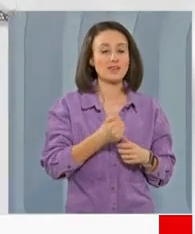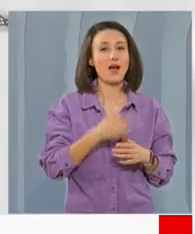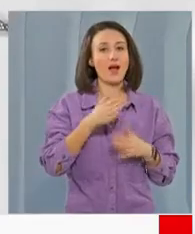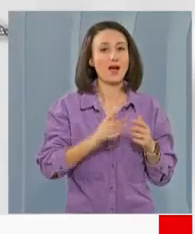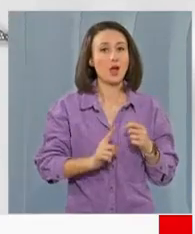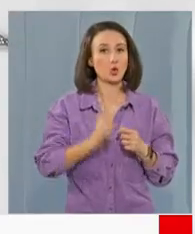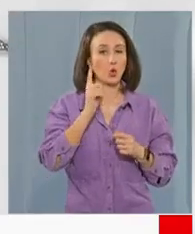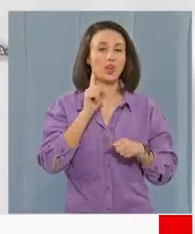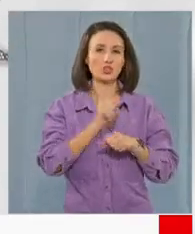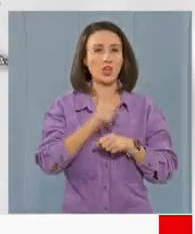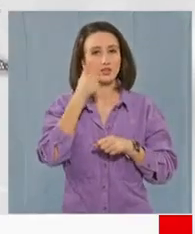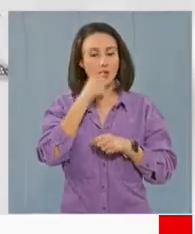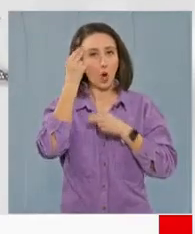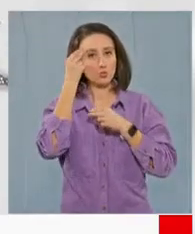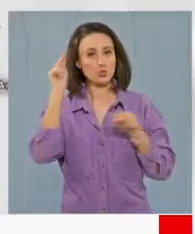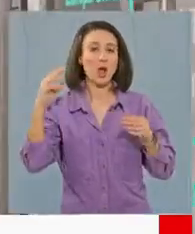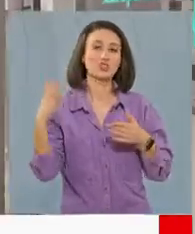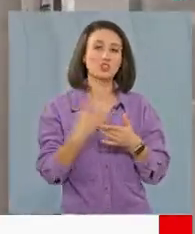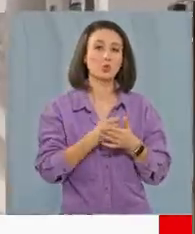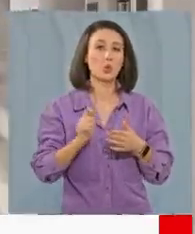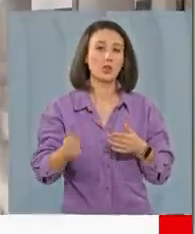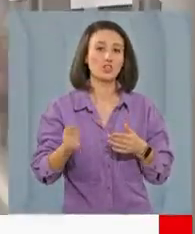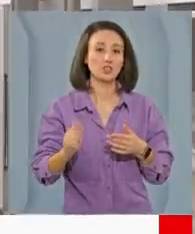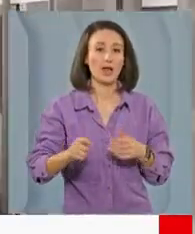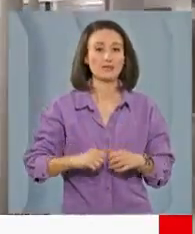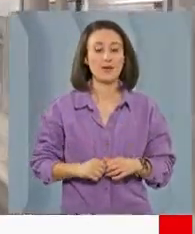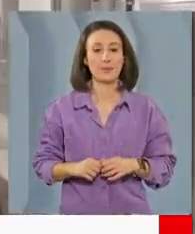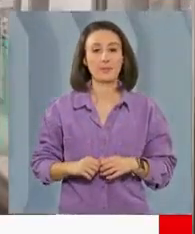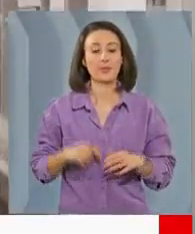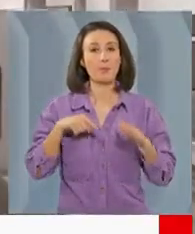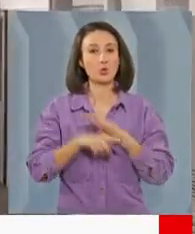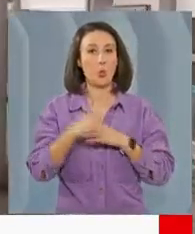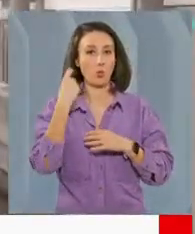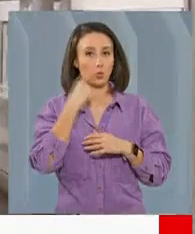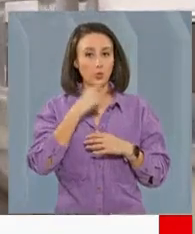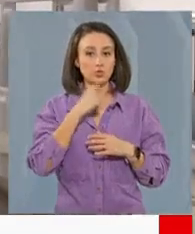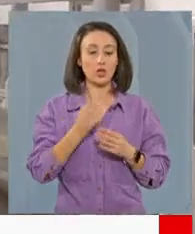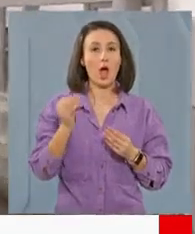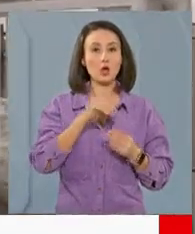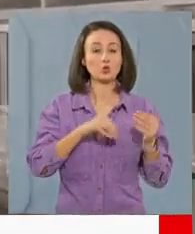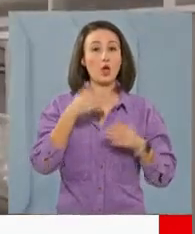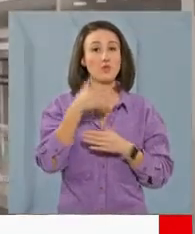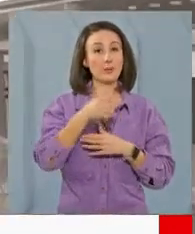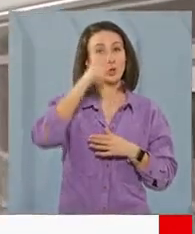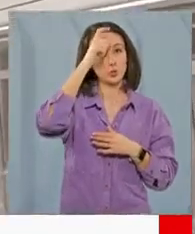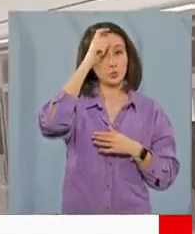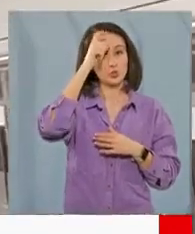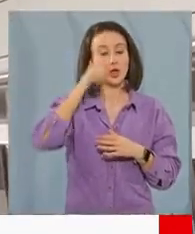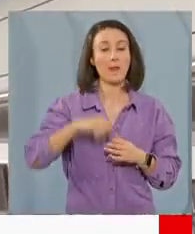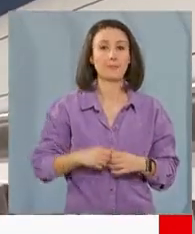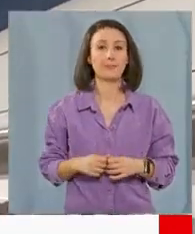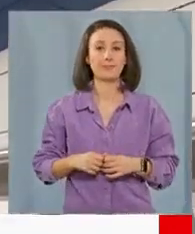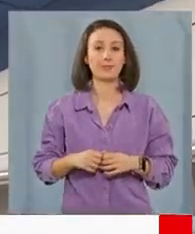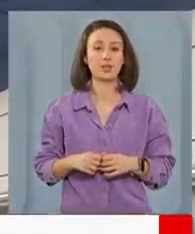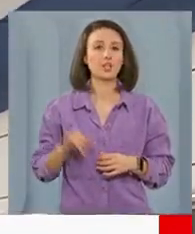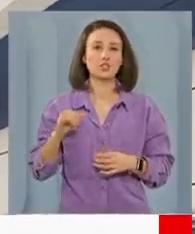Gara de Nord în aceeași zi a fost anunțat și câștigătorul licitației la metroul de la Cluj e vorba de asocierea dintr o firmă din Turcia care se numără